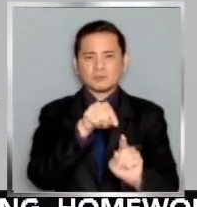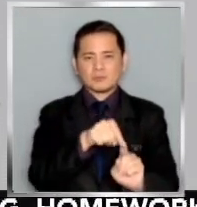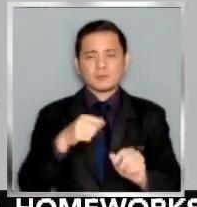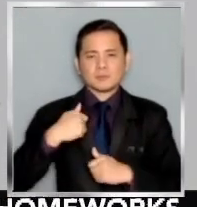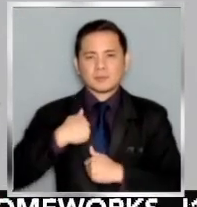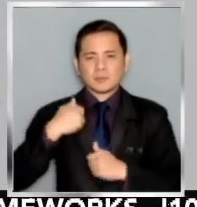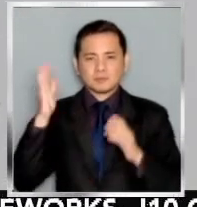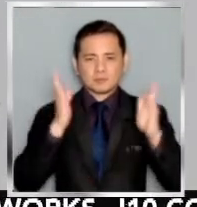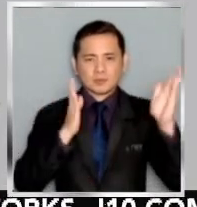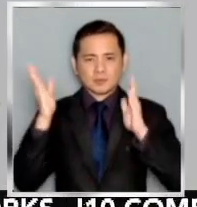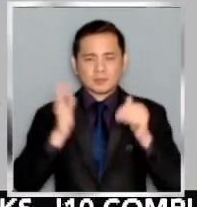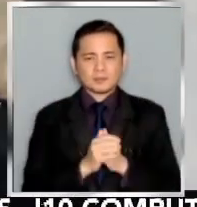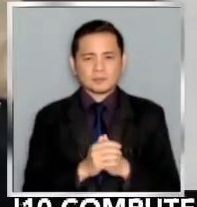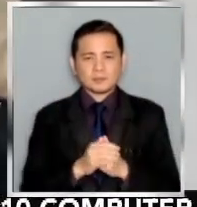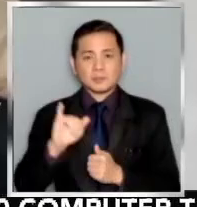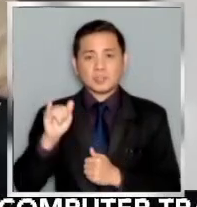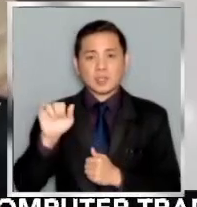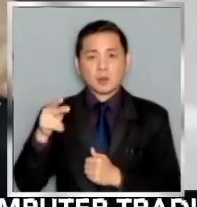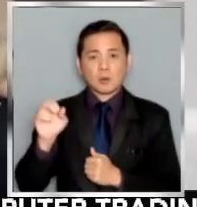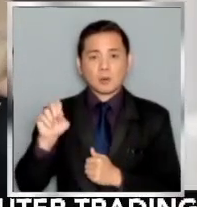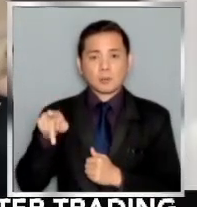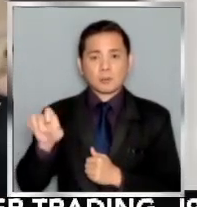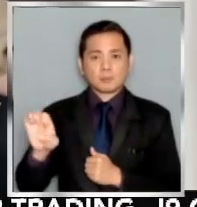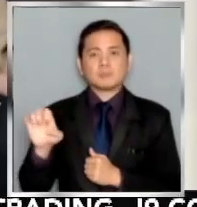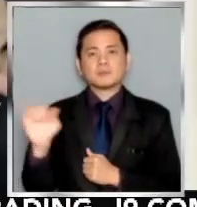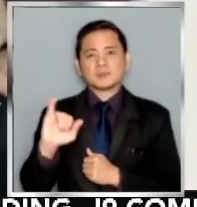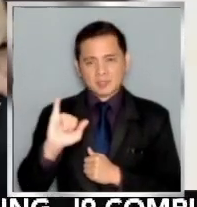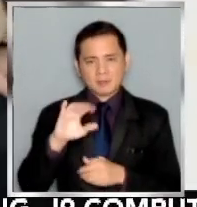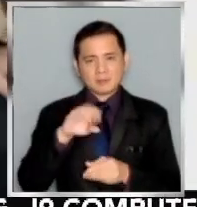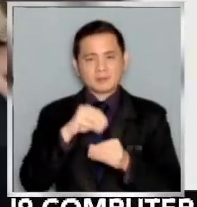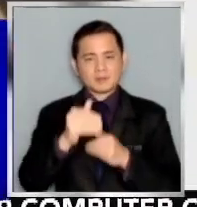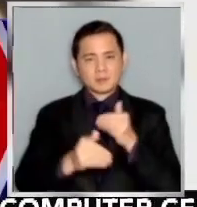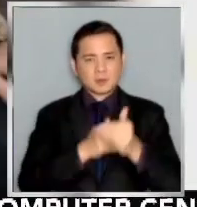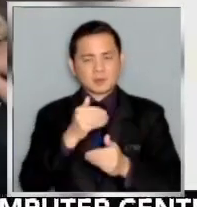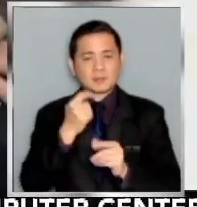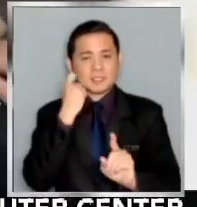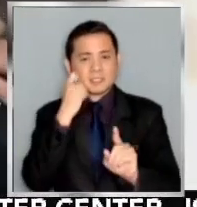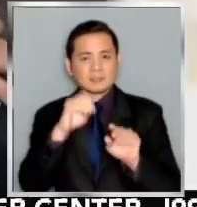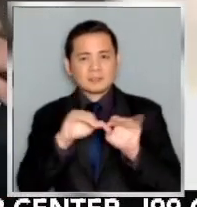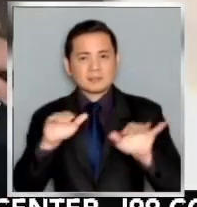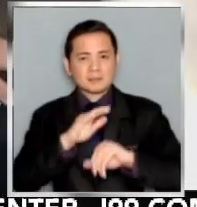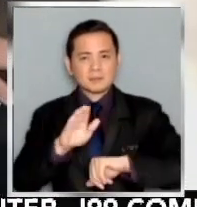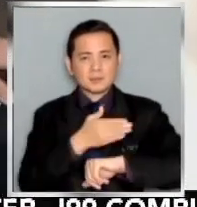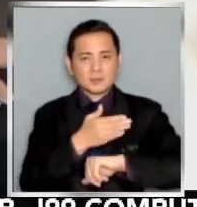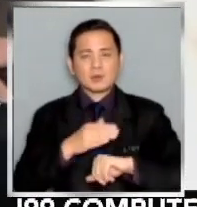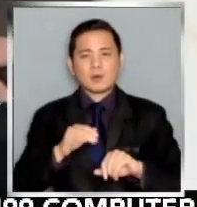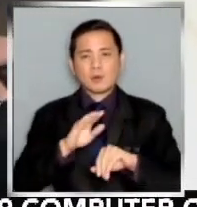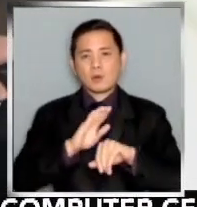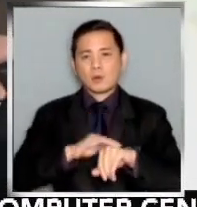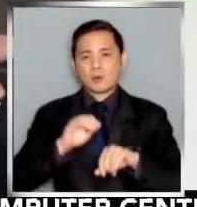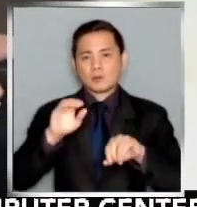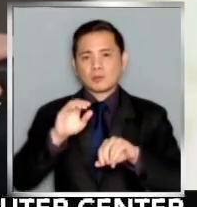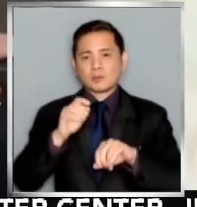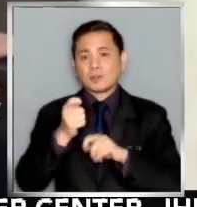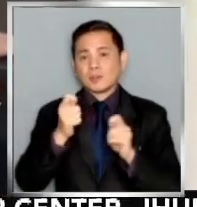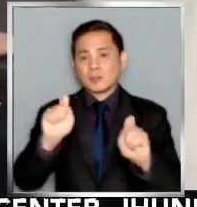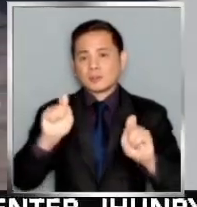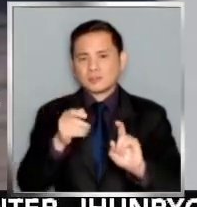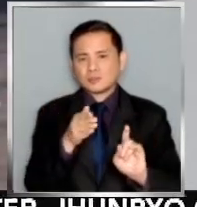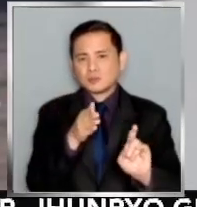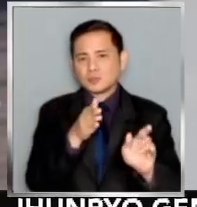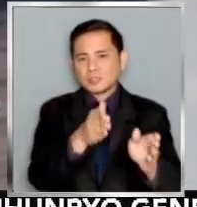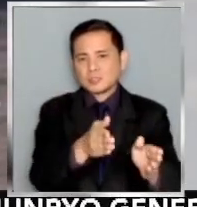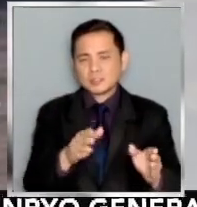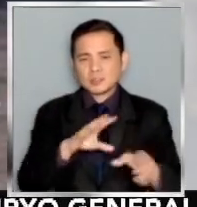enlistment process si J-Hope na kare-release lang ng single na On The Street kasama ang kanyang idol, ang American rapper and producer na si